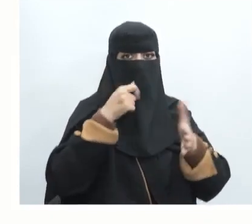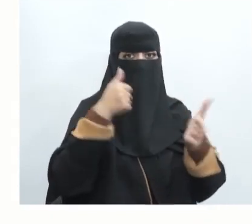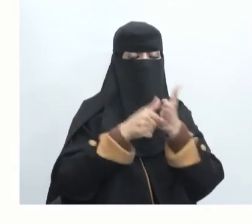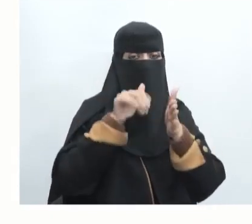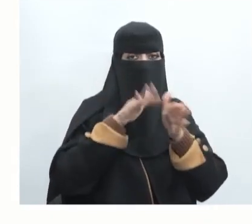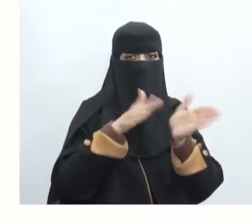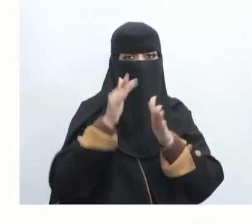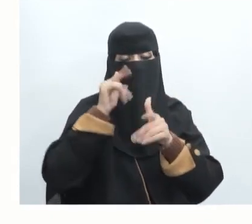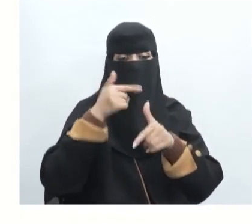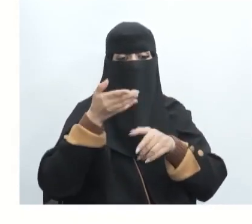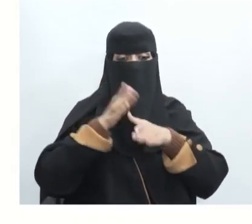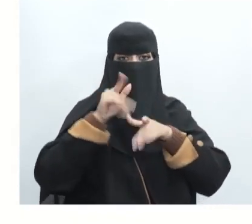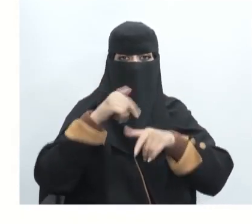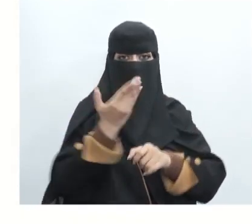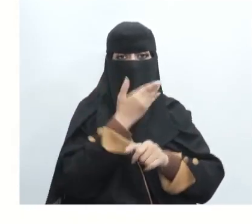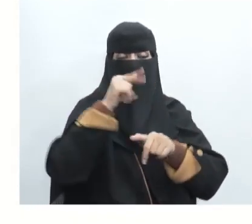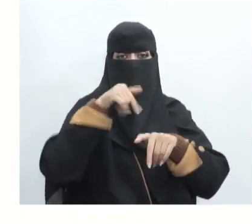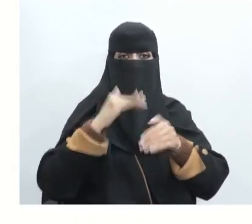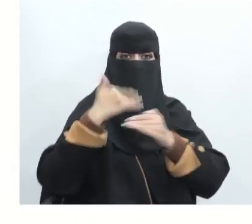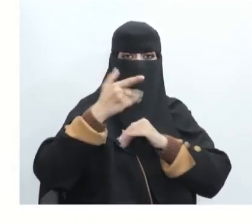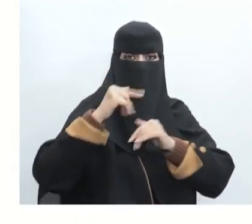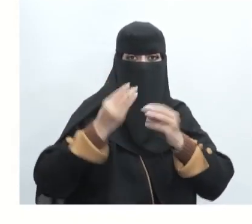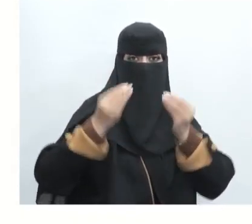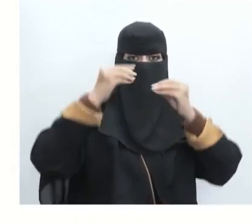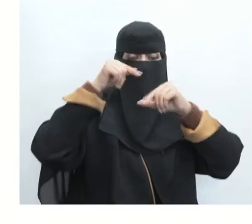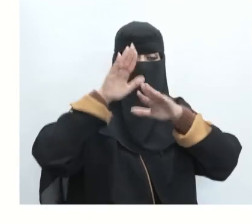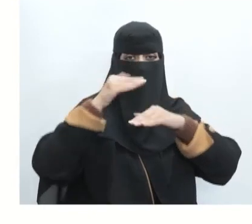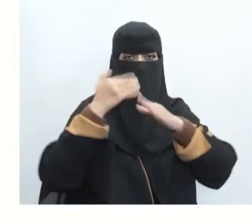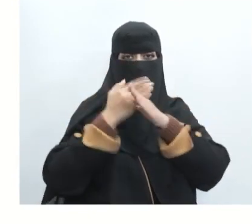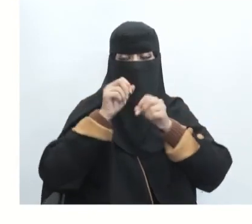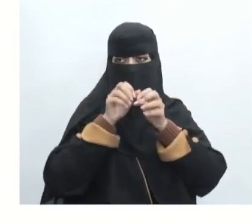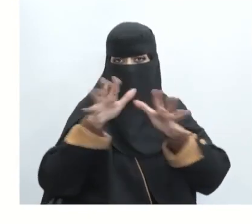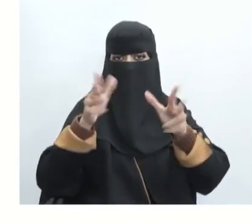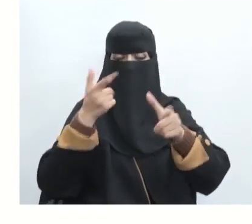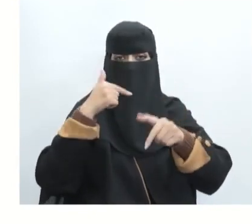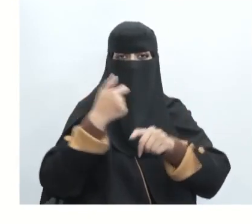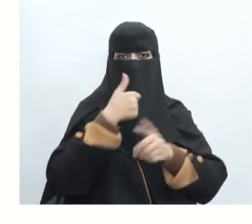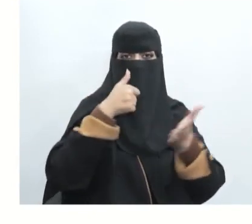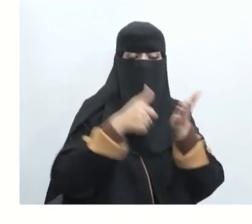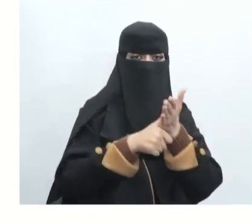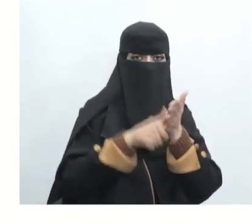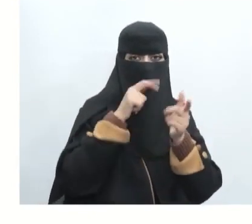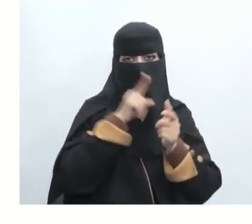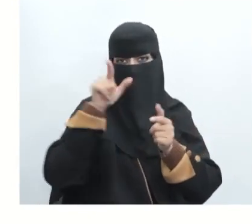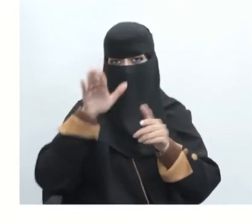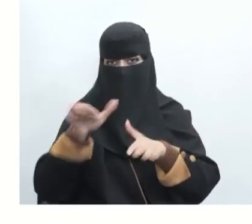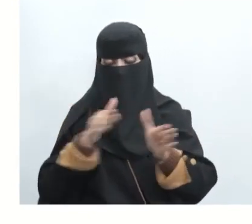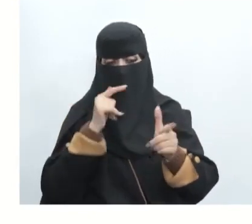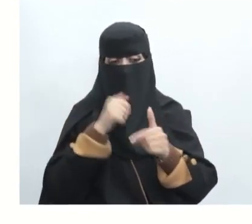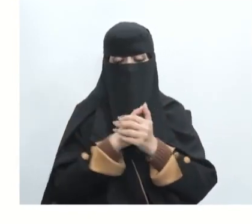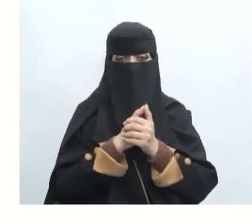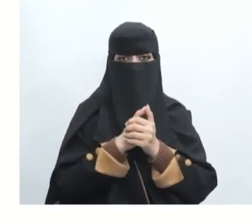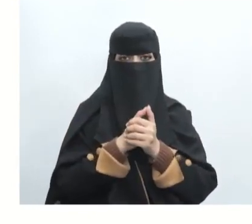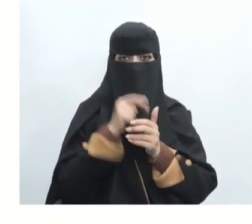وبنات الطلاب الاثار والنتائج المترتبه على الانتشار الاميه او انتشار هذا